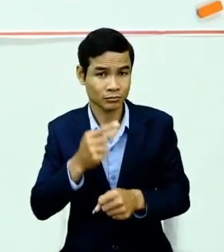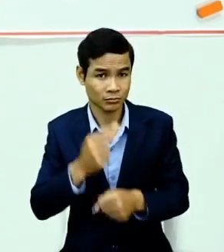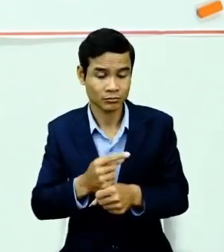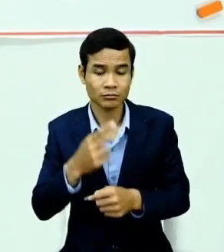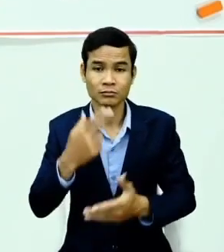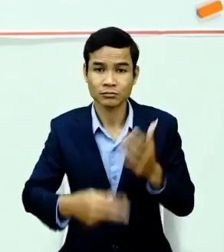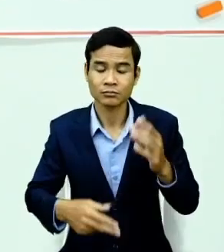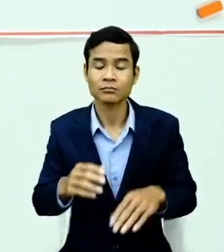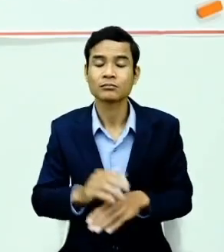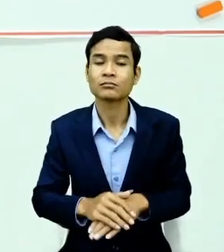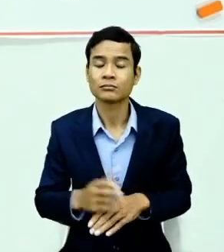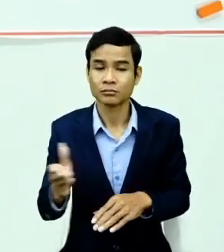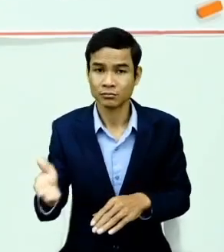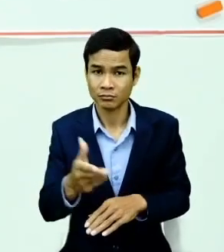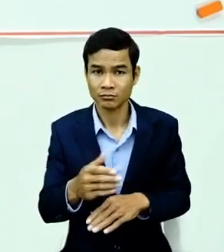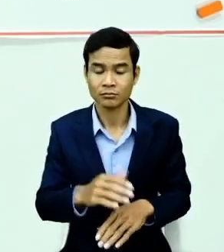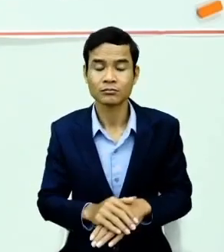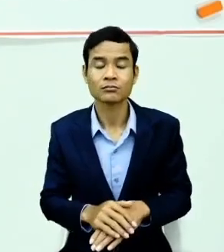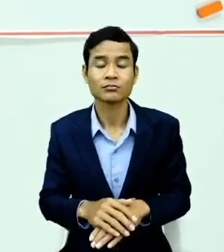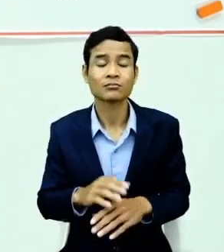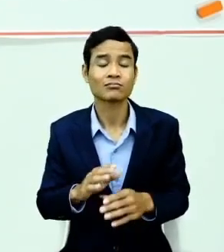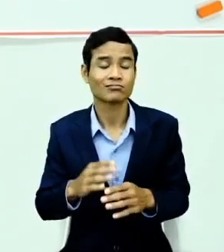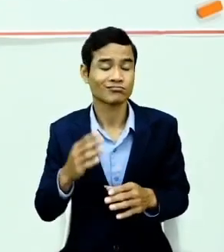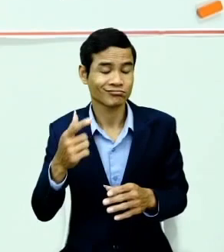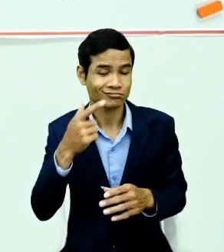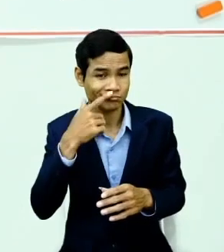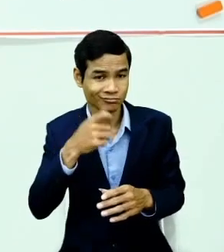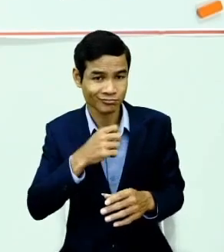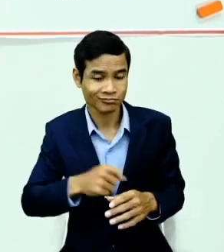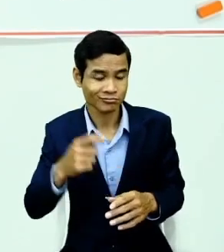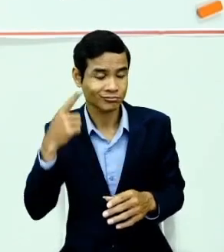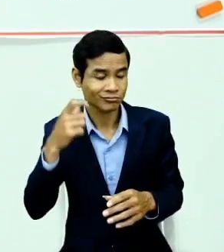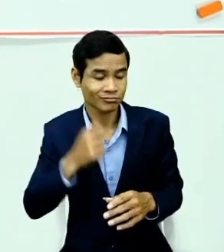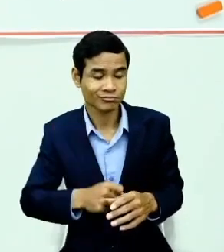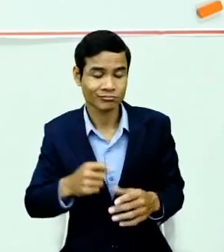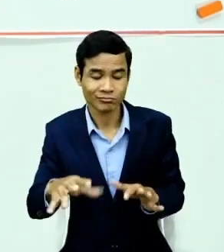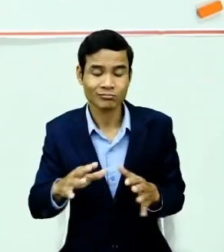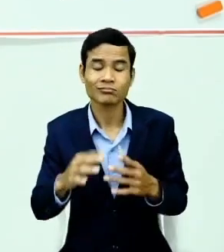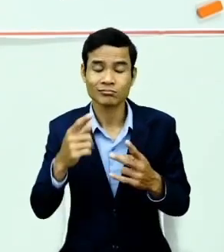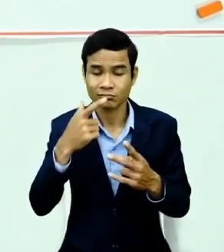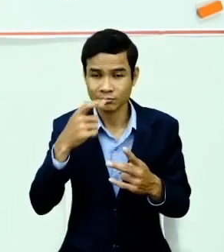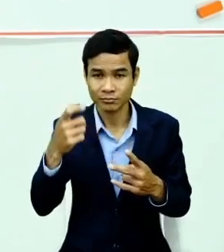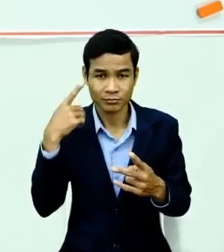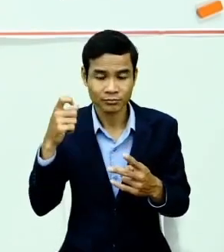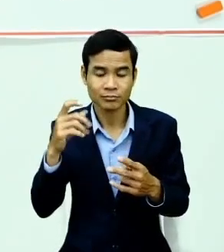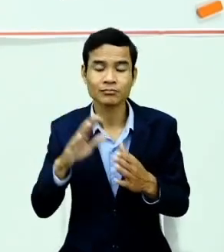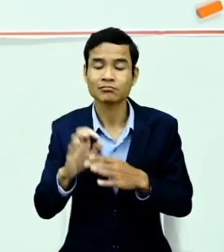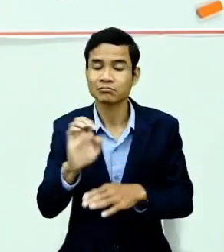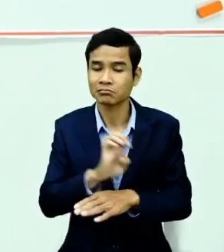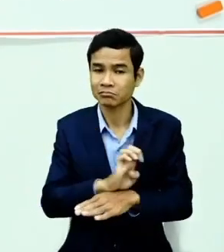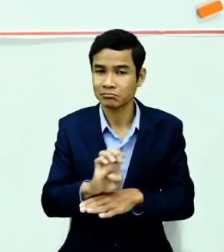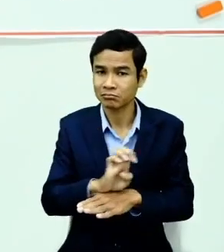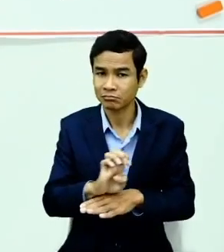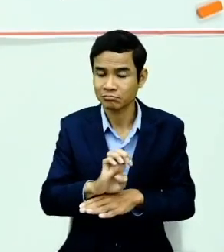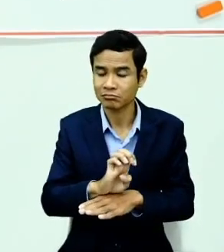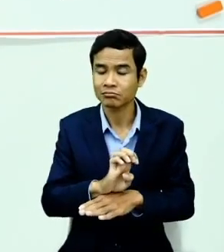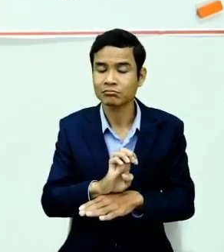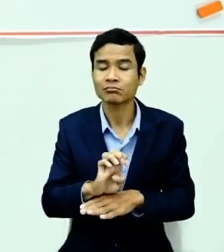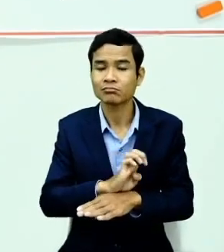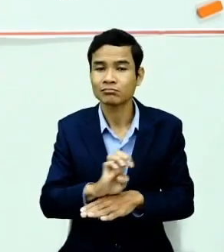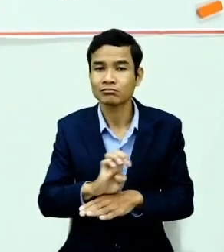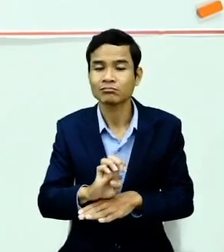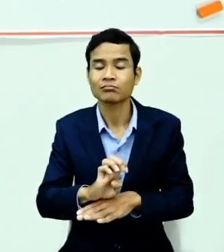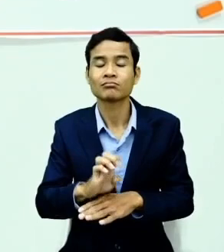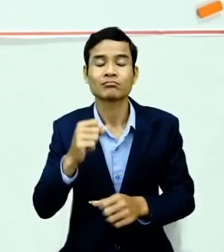pi phía là cách là bỏ chị đôn chị ta rối cho đó phía là cách là bỏ bụng mai bình mệt đòn chà tam là dạ ca ăn là bỏ dương gần lòng